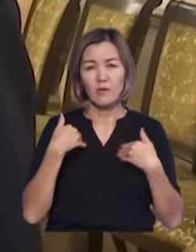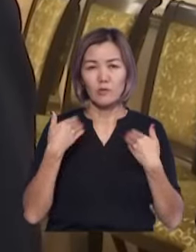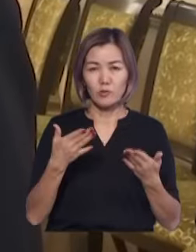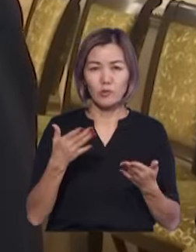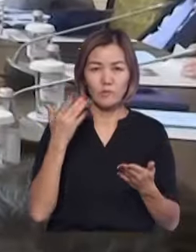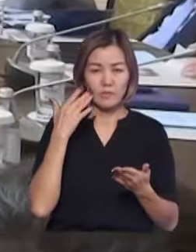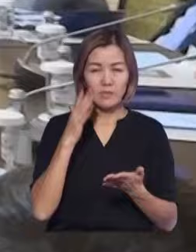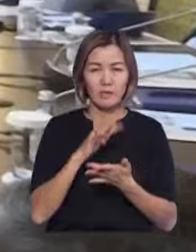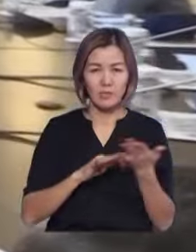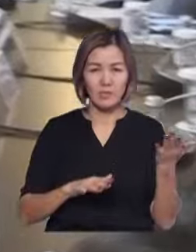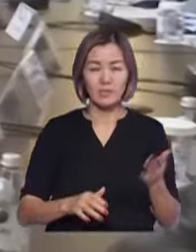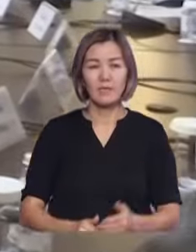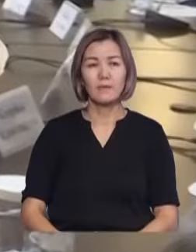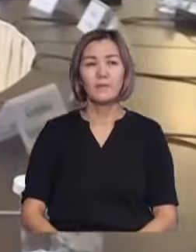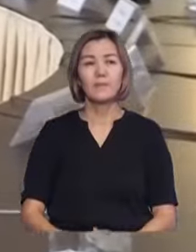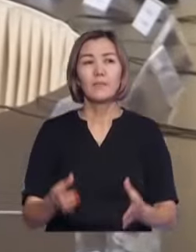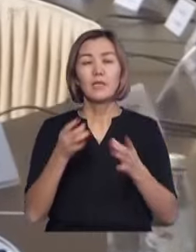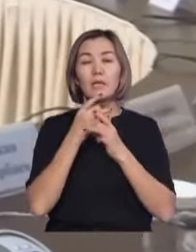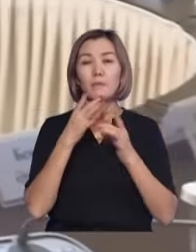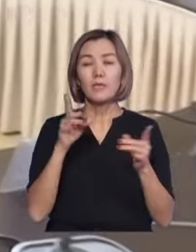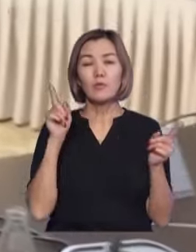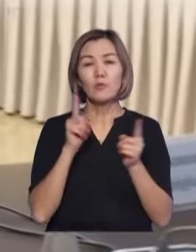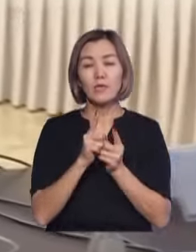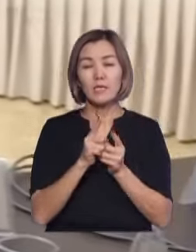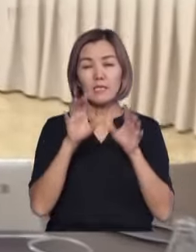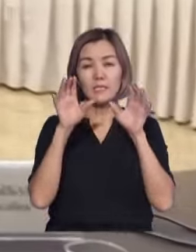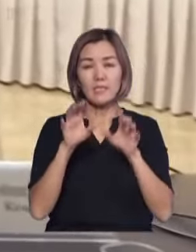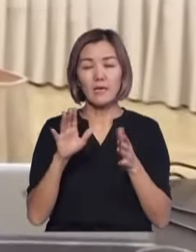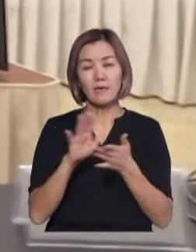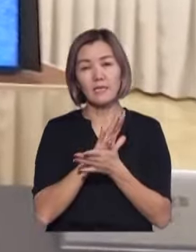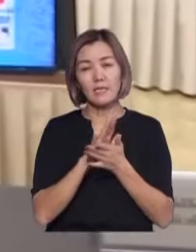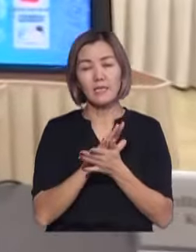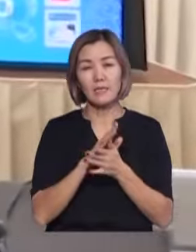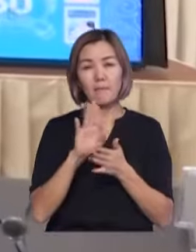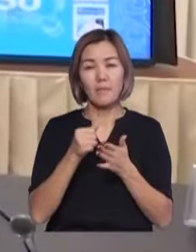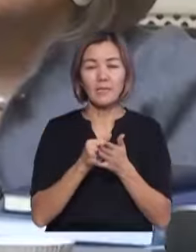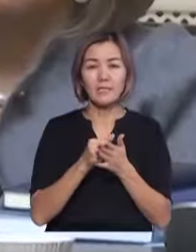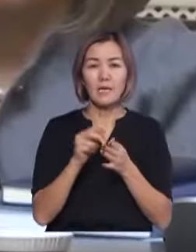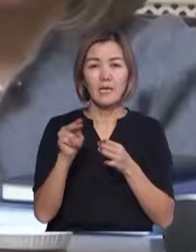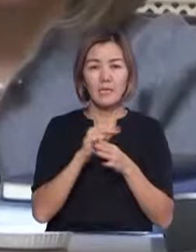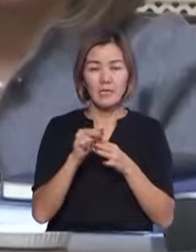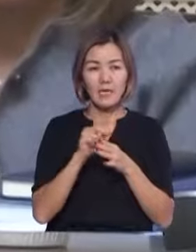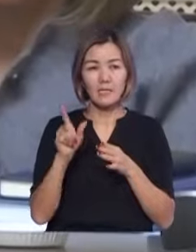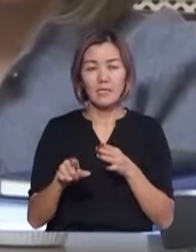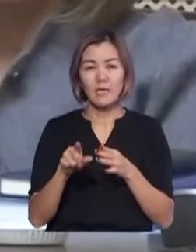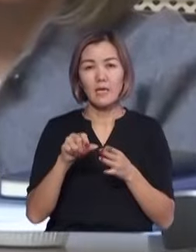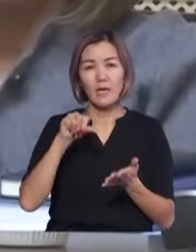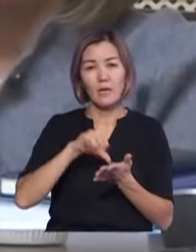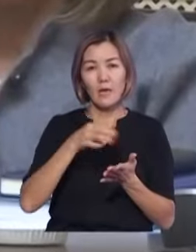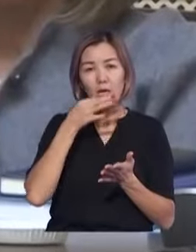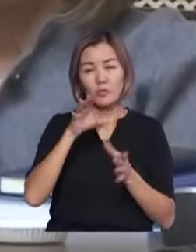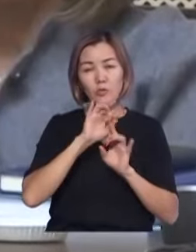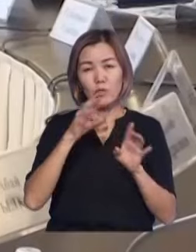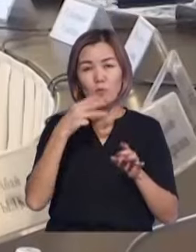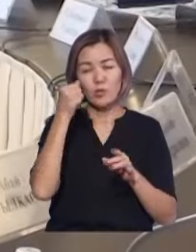келе жатыр деп айта аламыз. Мерейтой аясында ұйымдастырылған конференцияда Заң газетінің алғашқы бас редакторы Марат Тоқашбаев баяндама жасады. 30